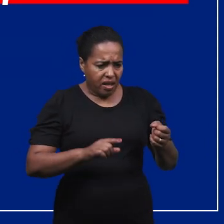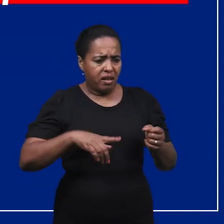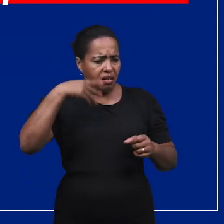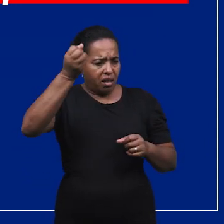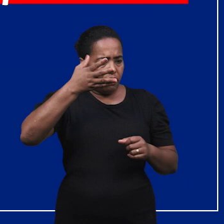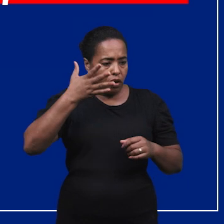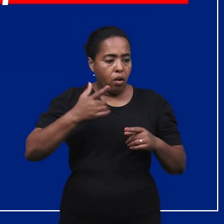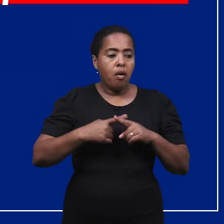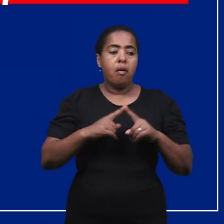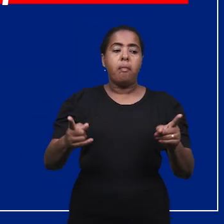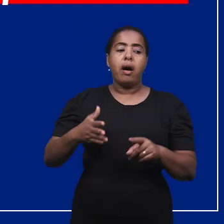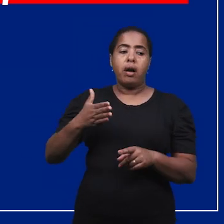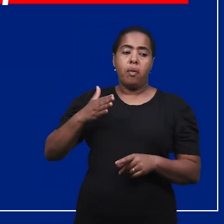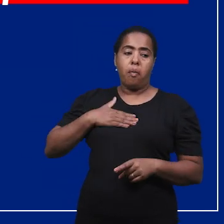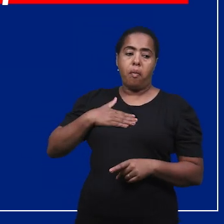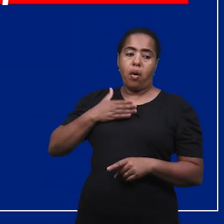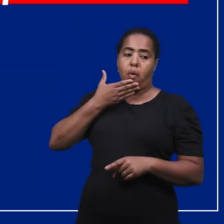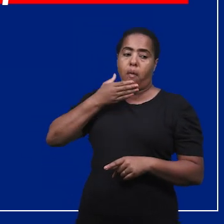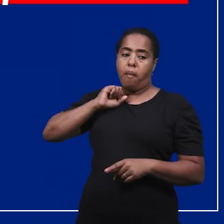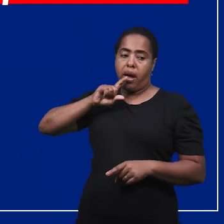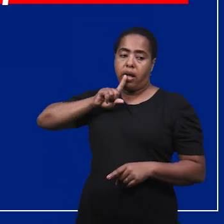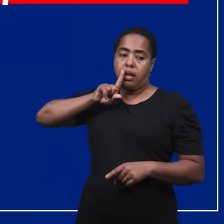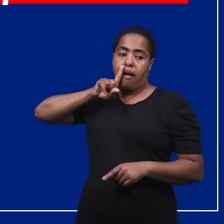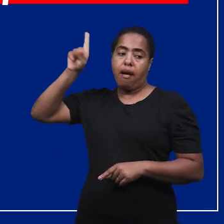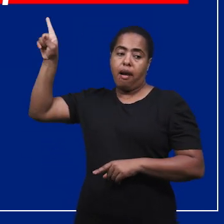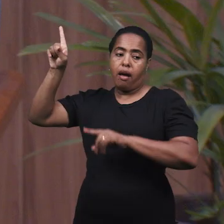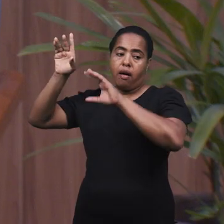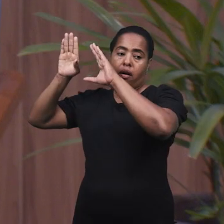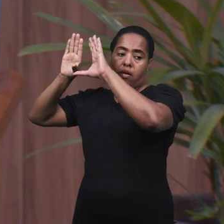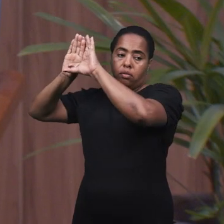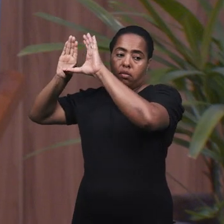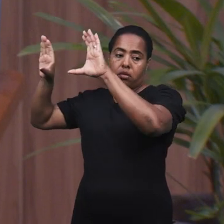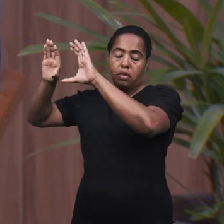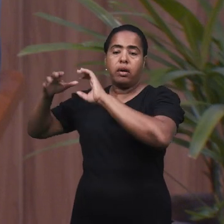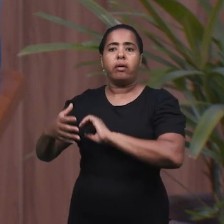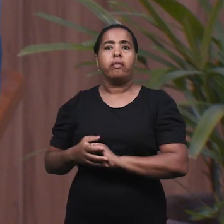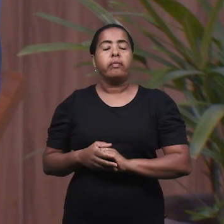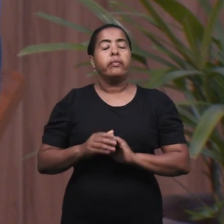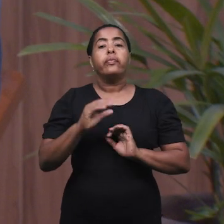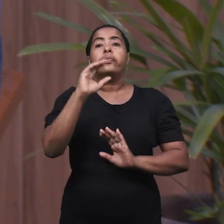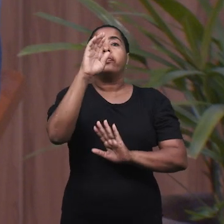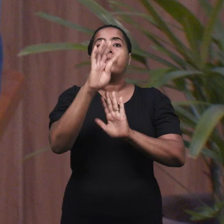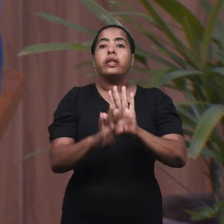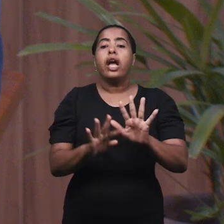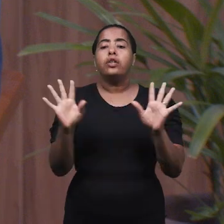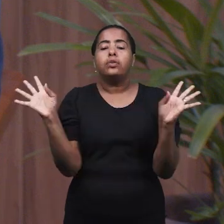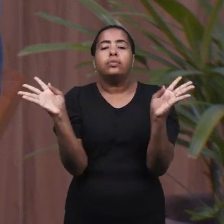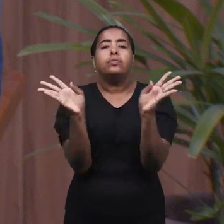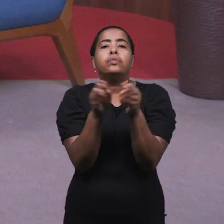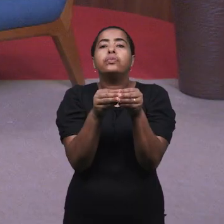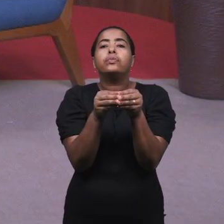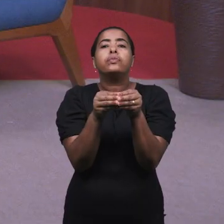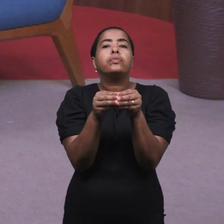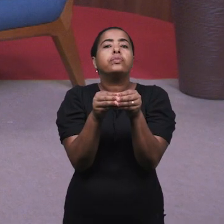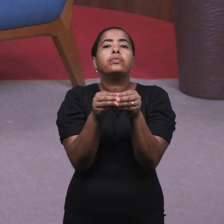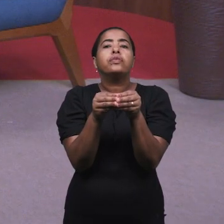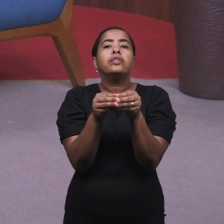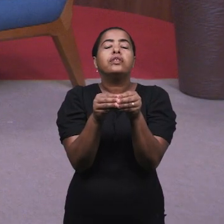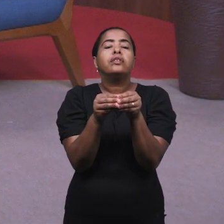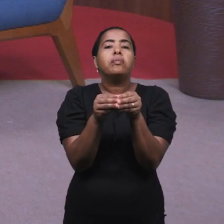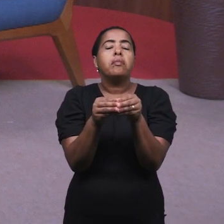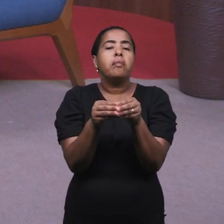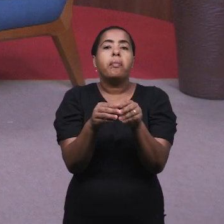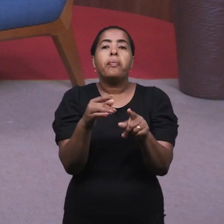révélé, mais mon Père qui est au ciel. Ce texte, comme je vous ai dit, il résume, n'est-ce pas?